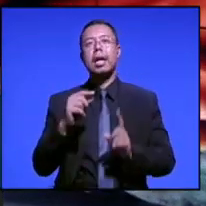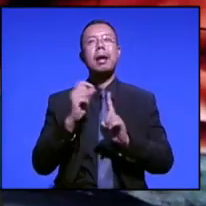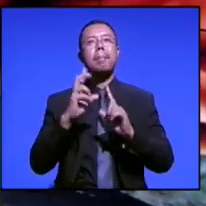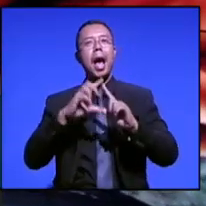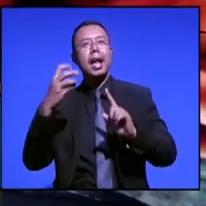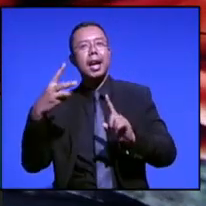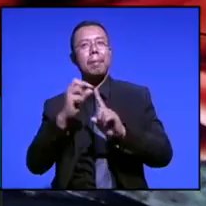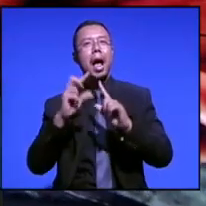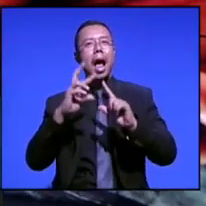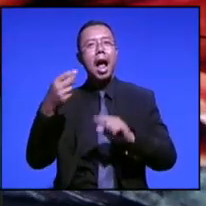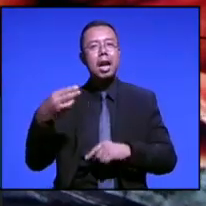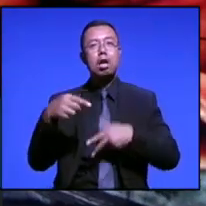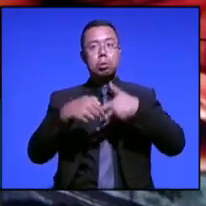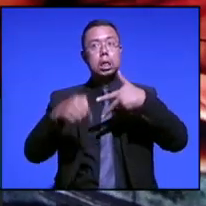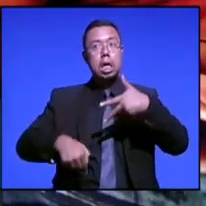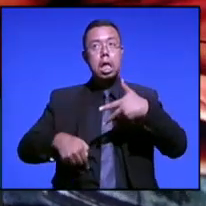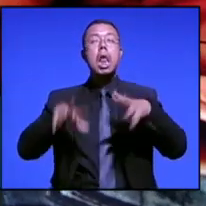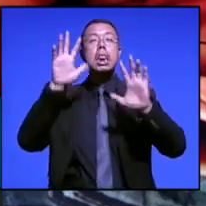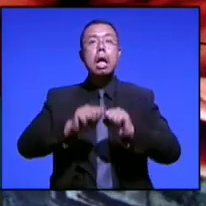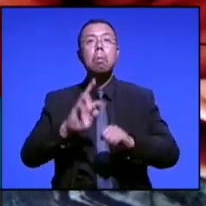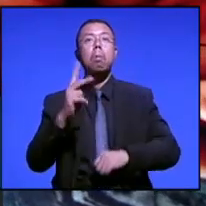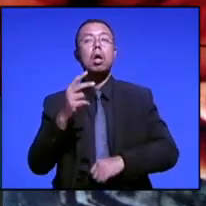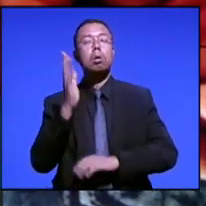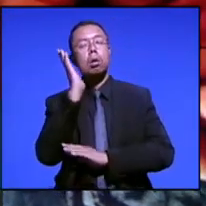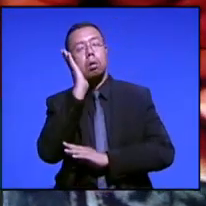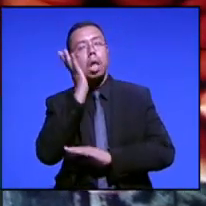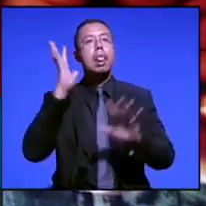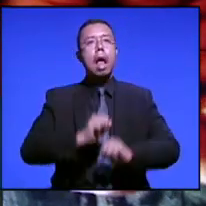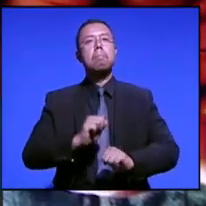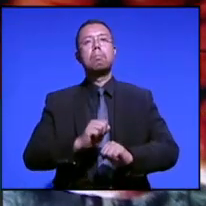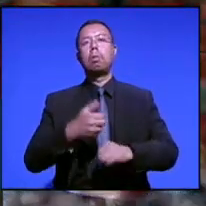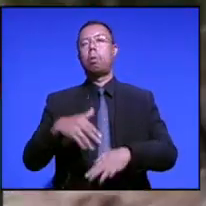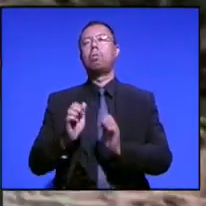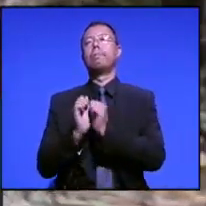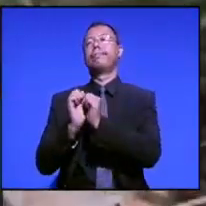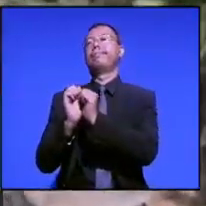Sulawesi Selatan. Pelaku diamankan saat tertidur lelap di tempat persembunyiannya.